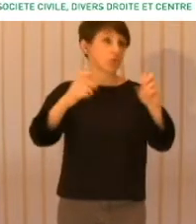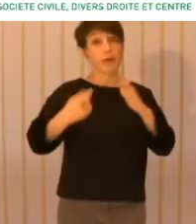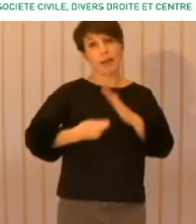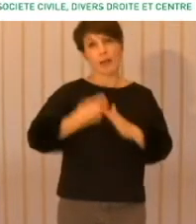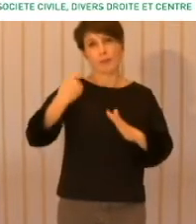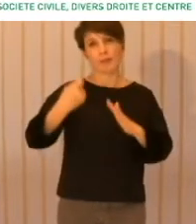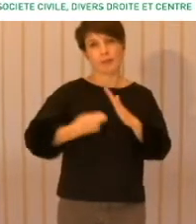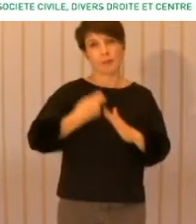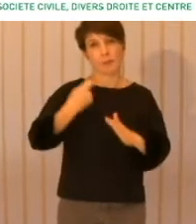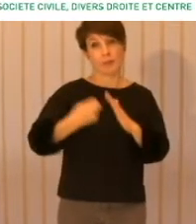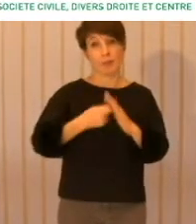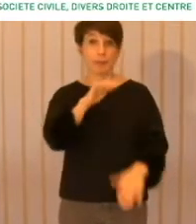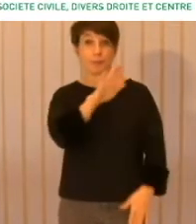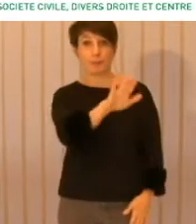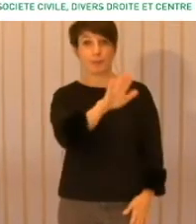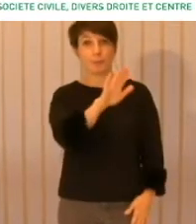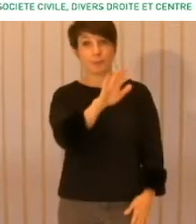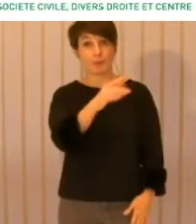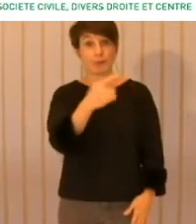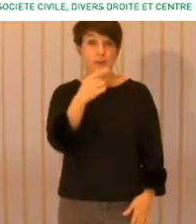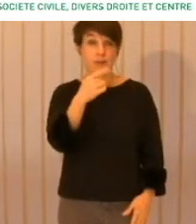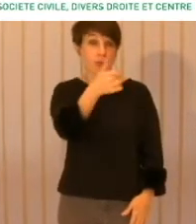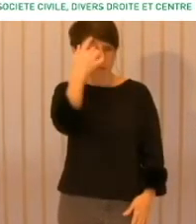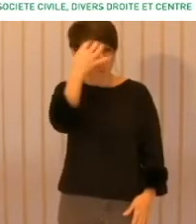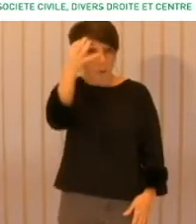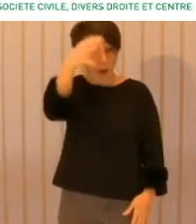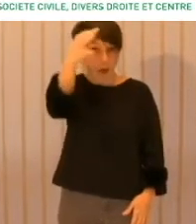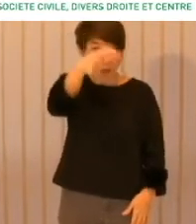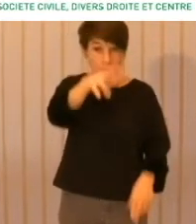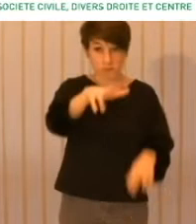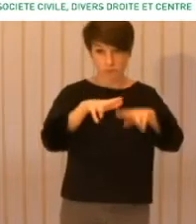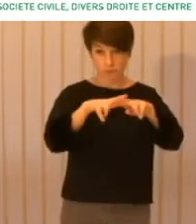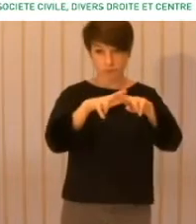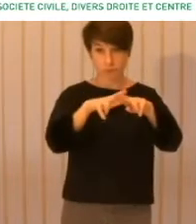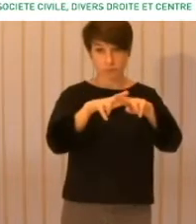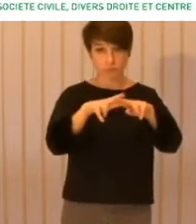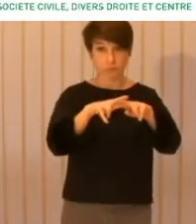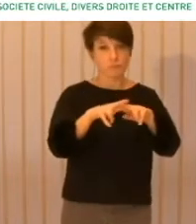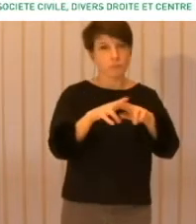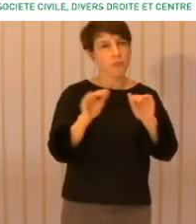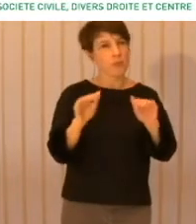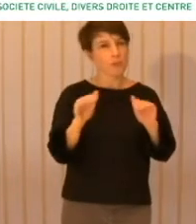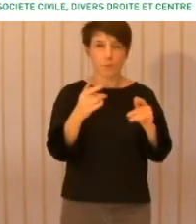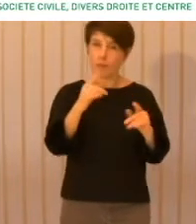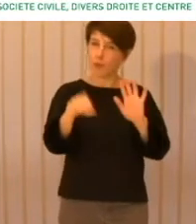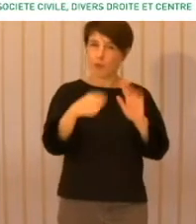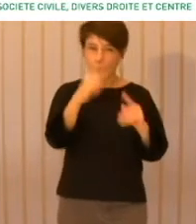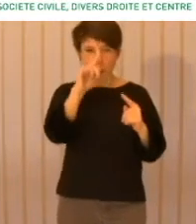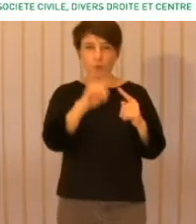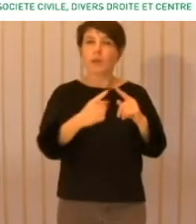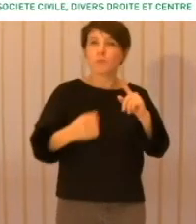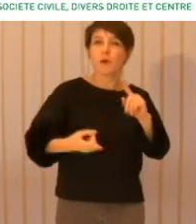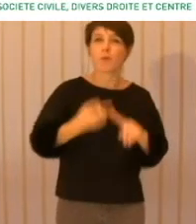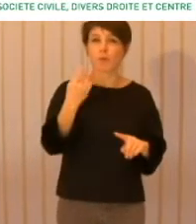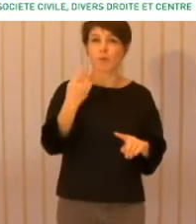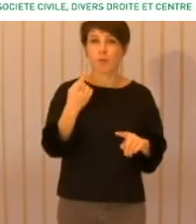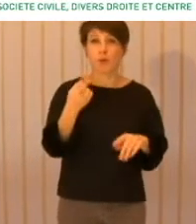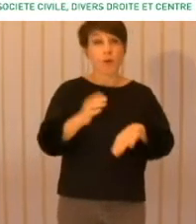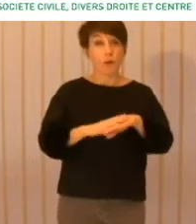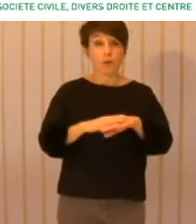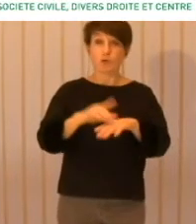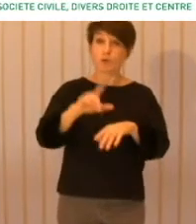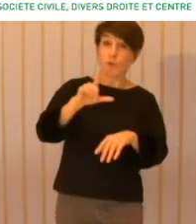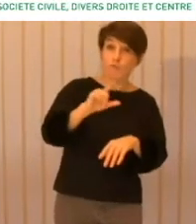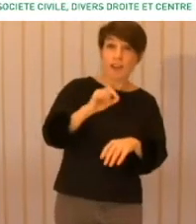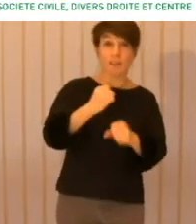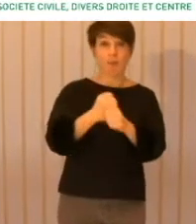anime, de l'absence de toute créativité, de toute innovation dans des domaines qui sont pourtant très importants. Depuis 20 ou 25